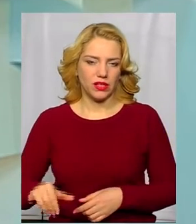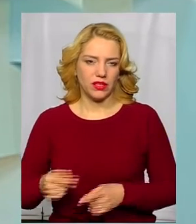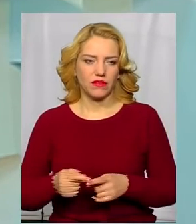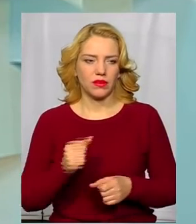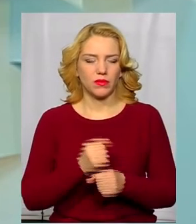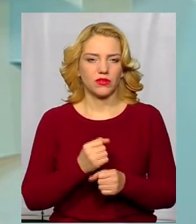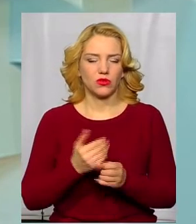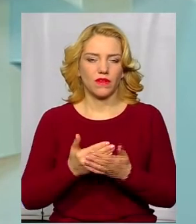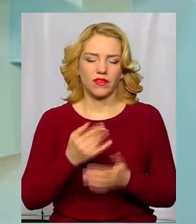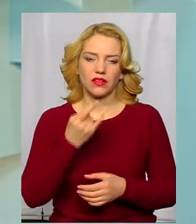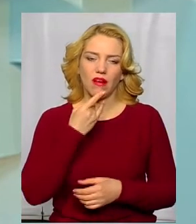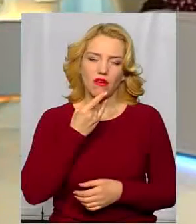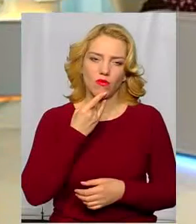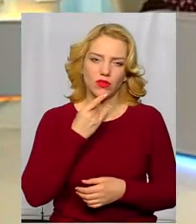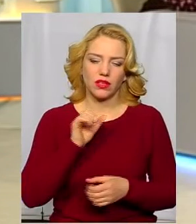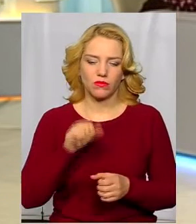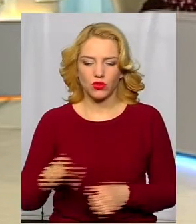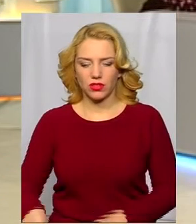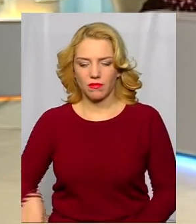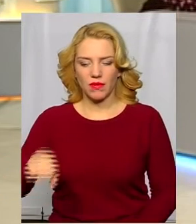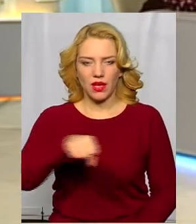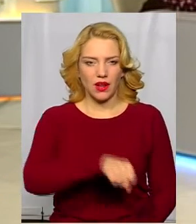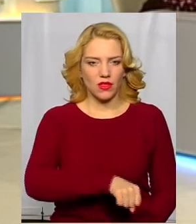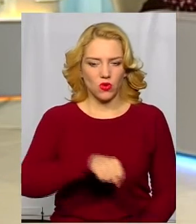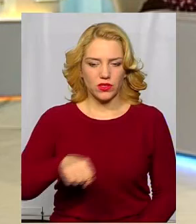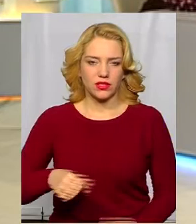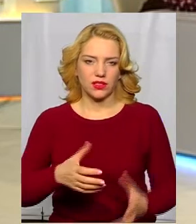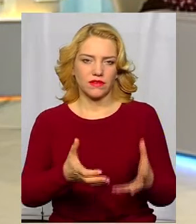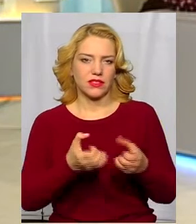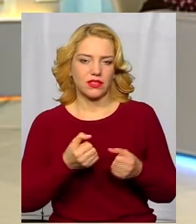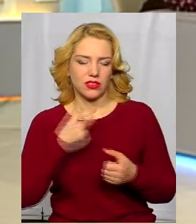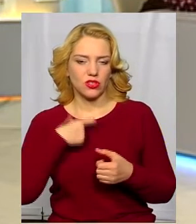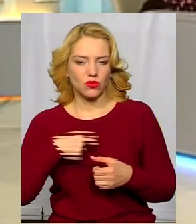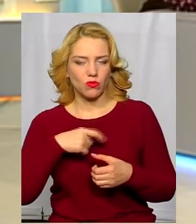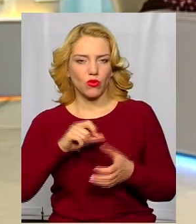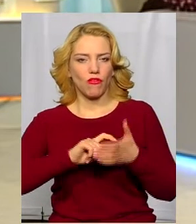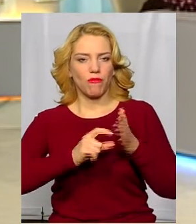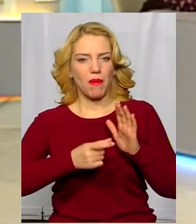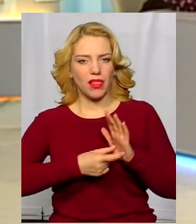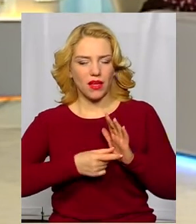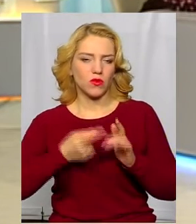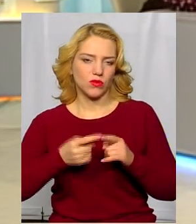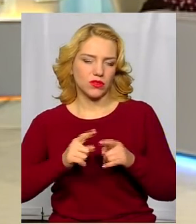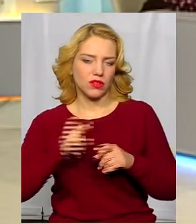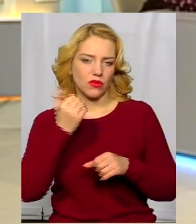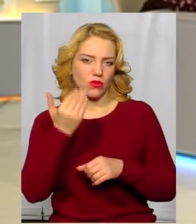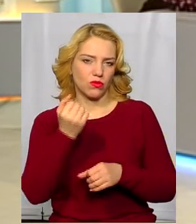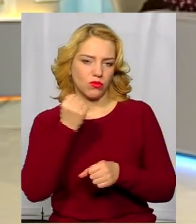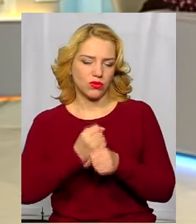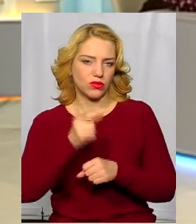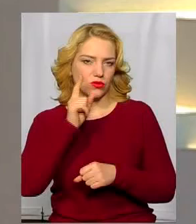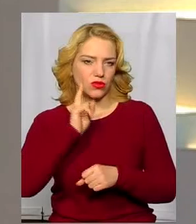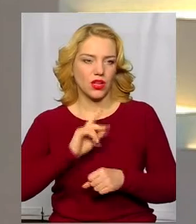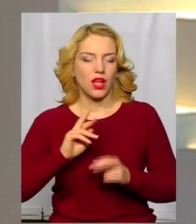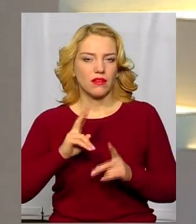і від акумулятора, може переноситись із палати в палату, що дуже робить його роботу зручною. А